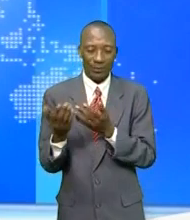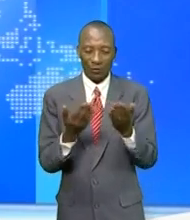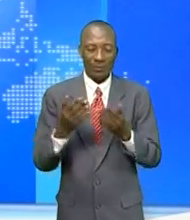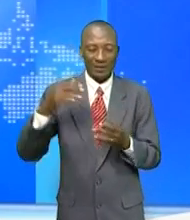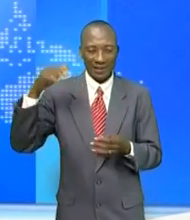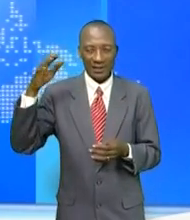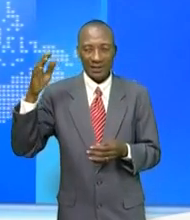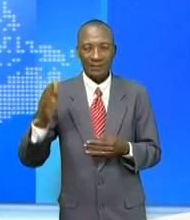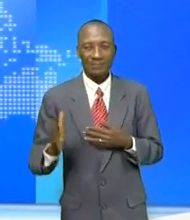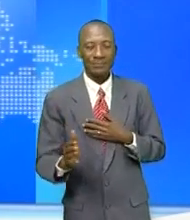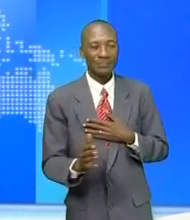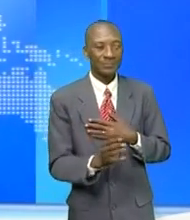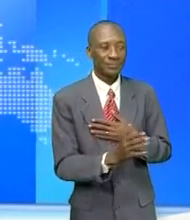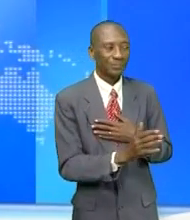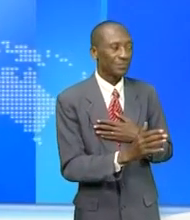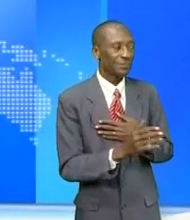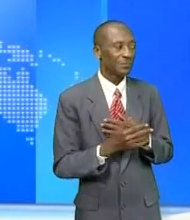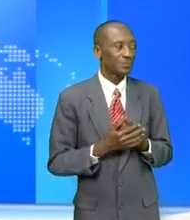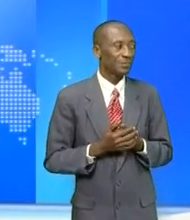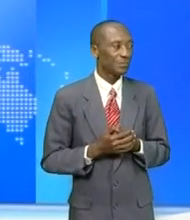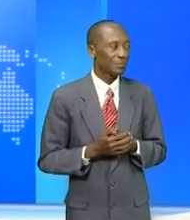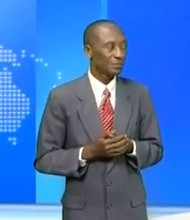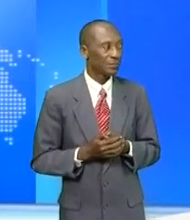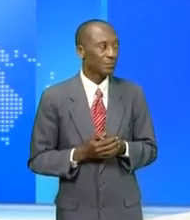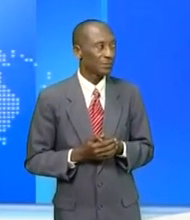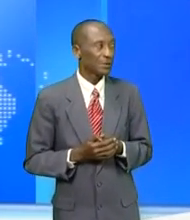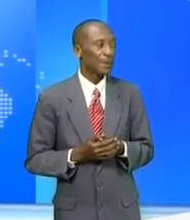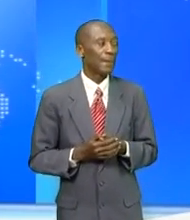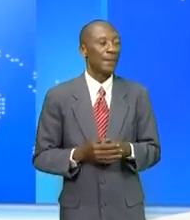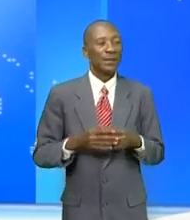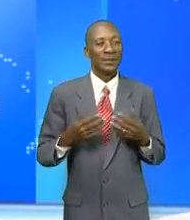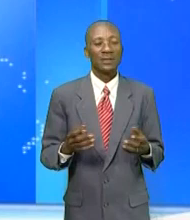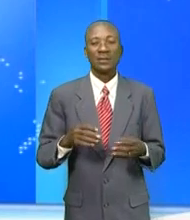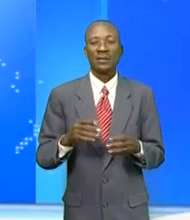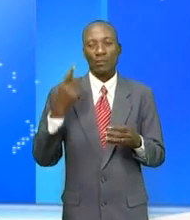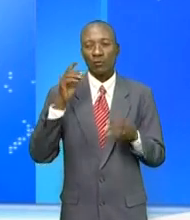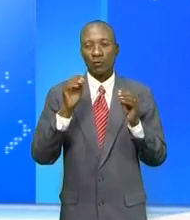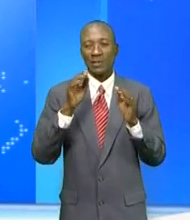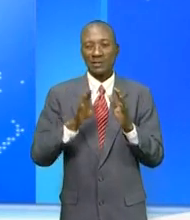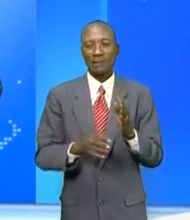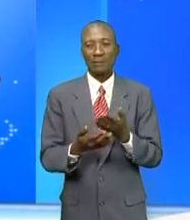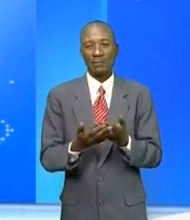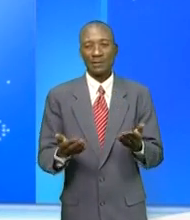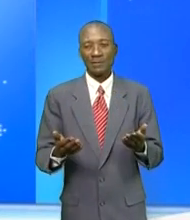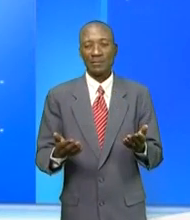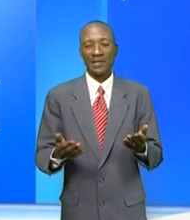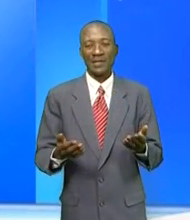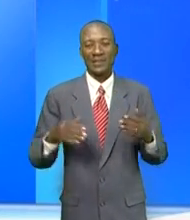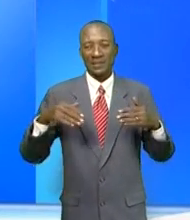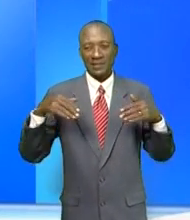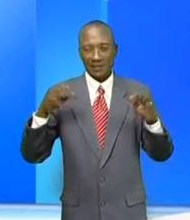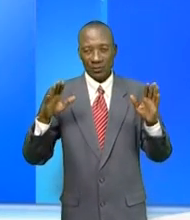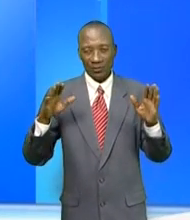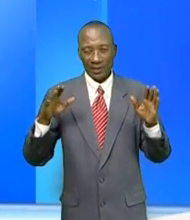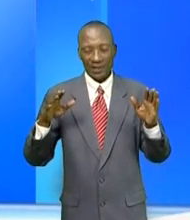Et ces communiqués officiels du ministère de l'enseignement primaire, secondaire et technique, dans le cadre du redressement du